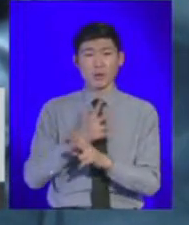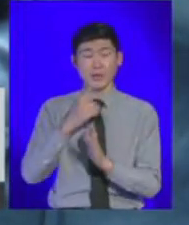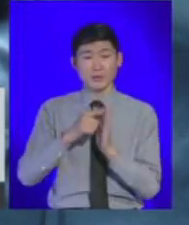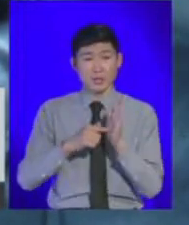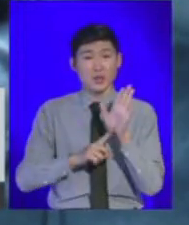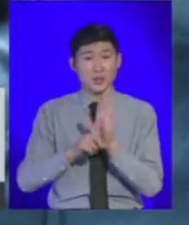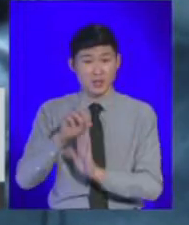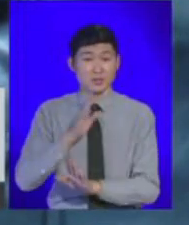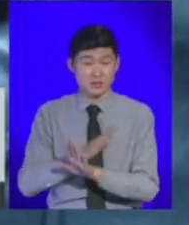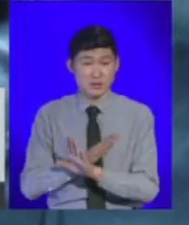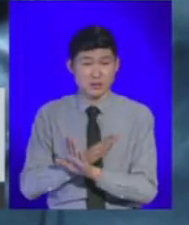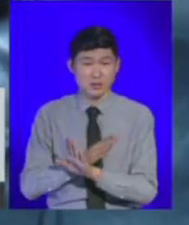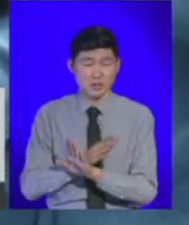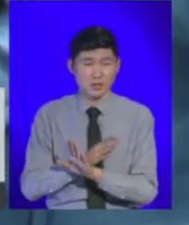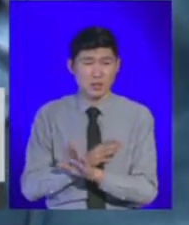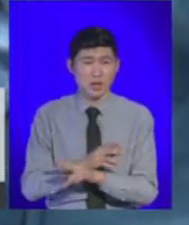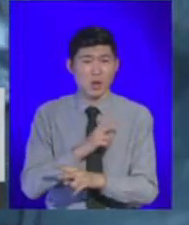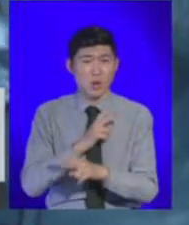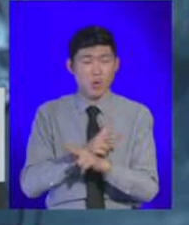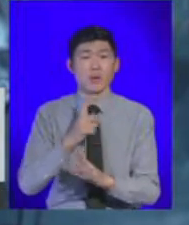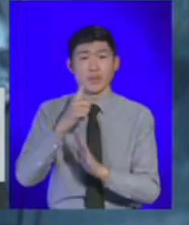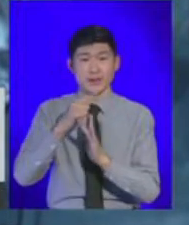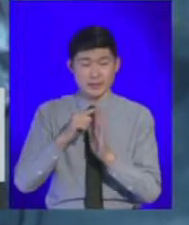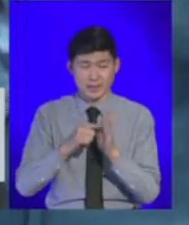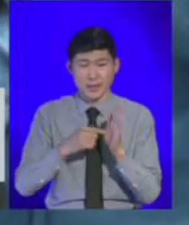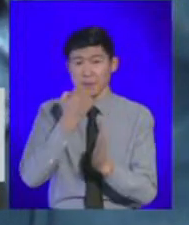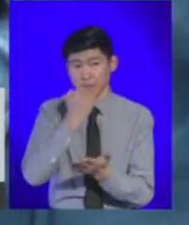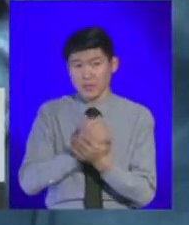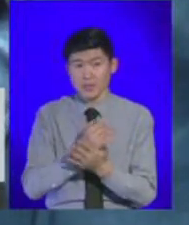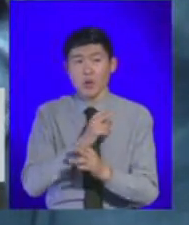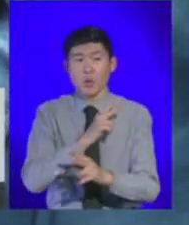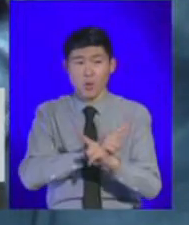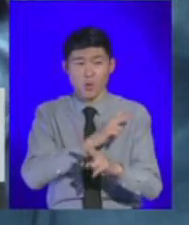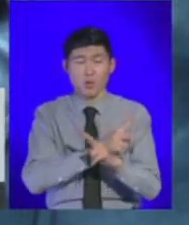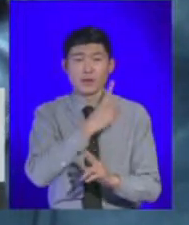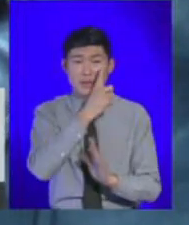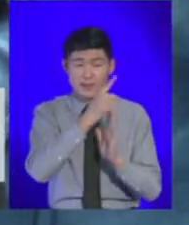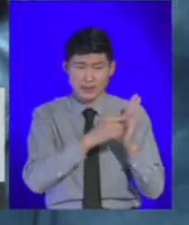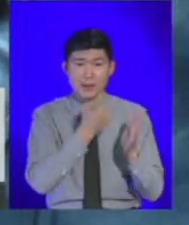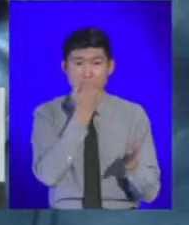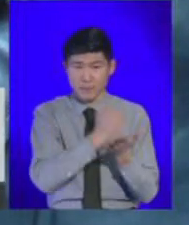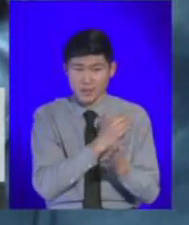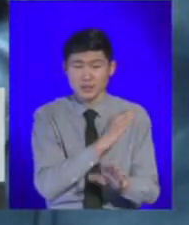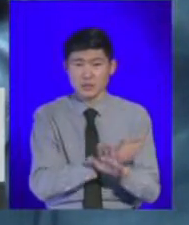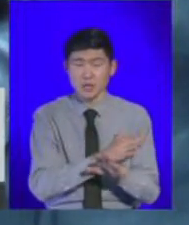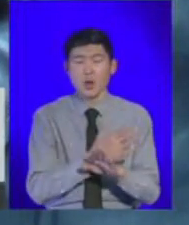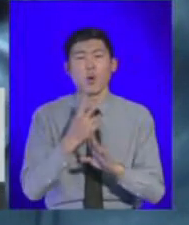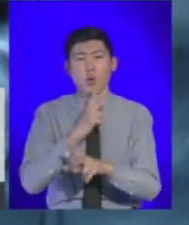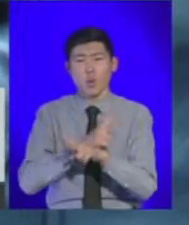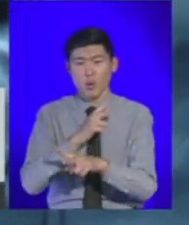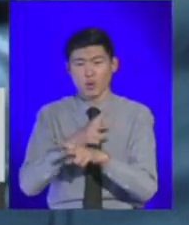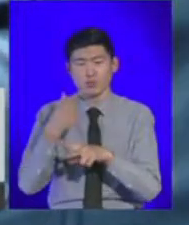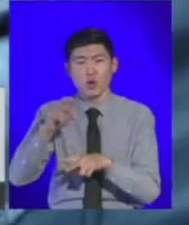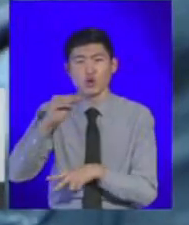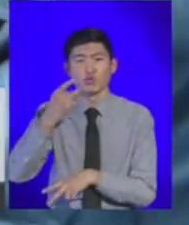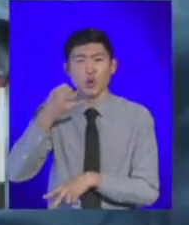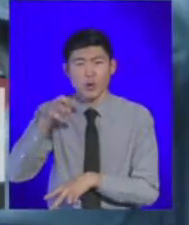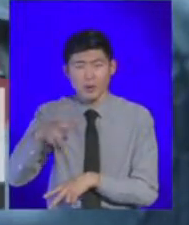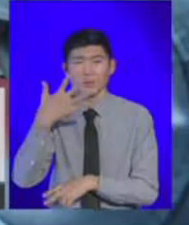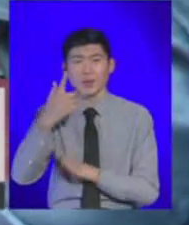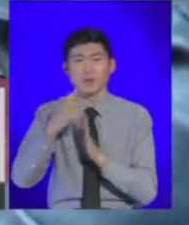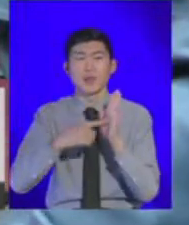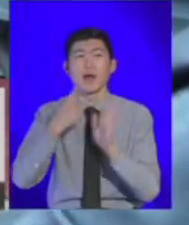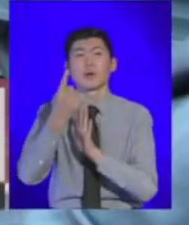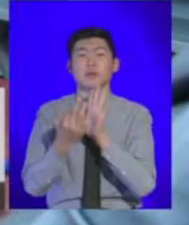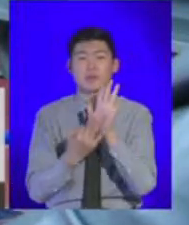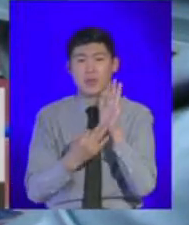тийм. Хууль 1 сард батлагдсан. Хууль 1 сард батлагдсан. Хуулийн журам 5 сарын 18-ны өдөр